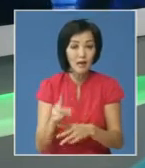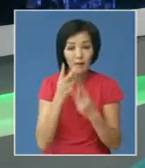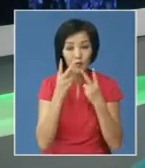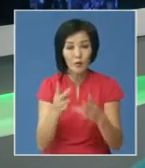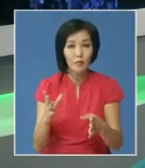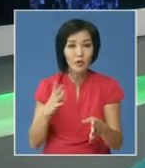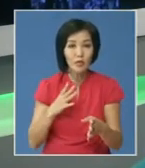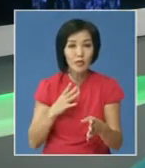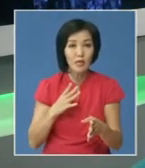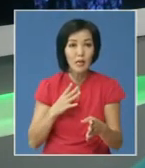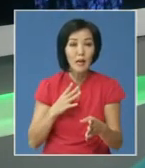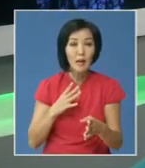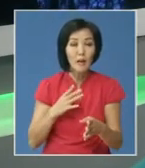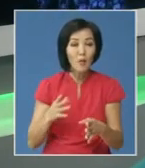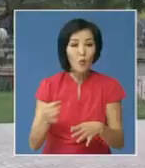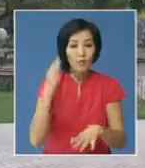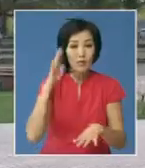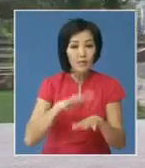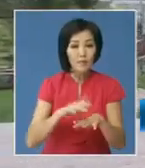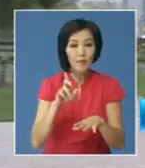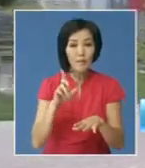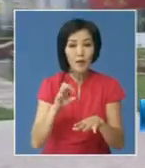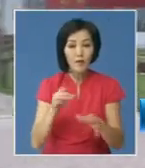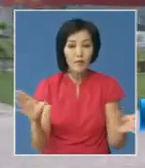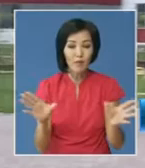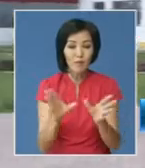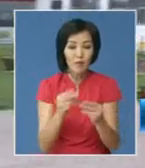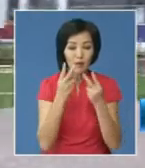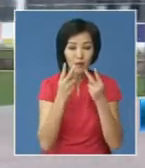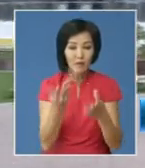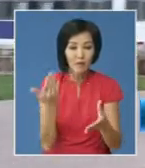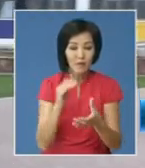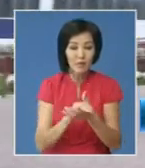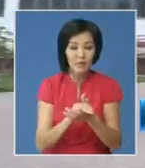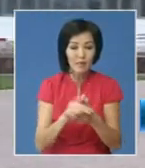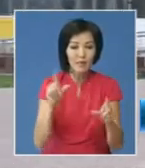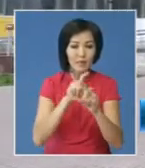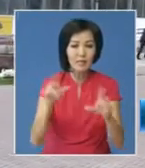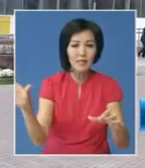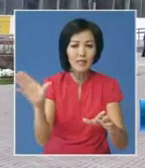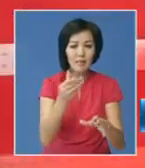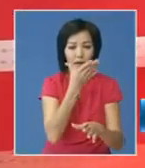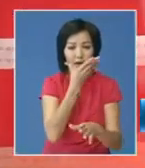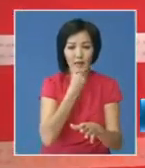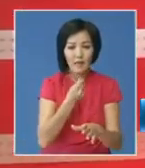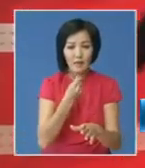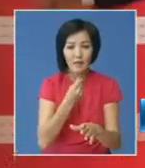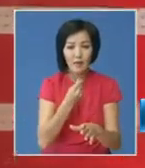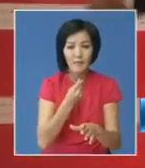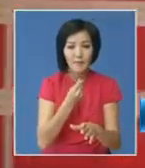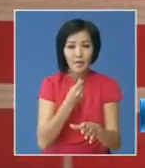Амандық Баталовтың өзі алып жүрді. Талдықорғанда 500-дік нысандар көп, қайғайсы да кісі қызығарлық. Мен мұндалап